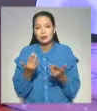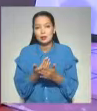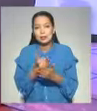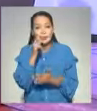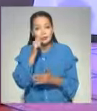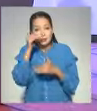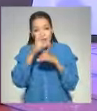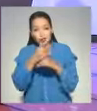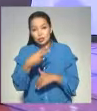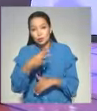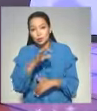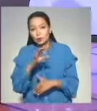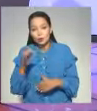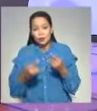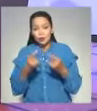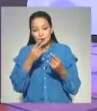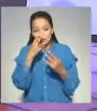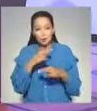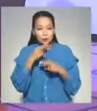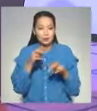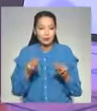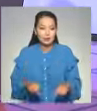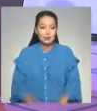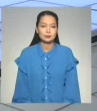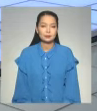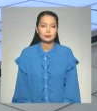сағат 20:00-де арнамыздан көре аласыздар.